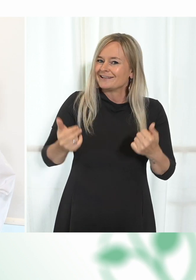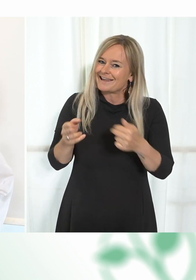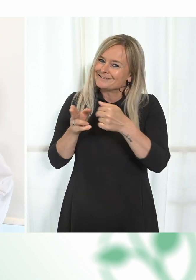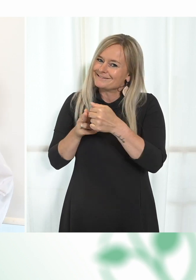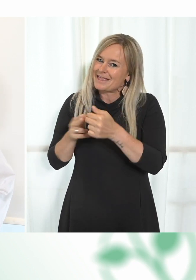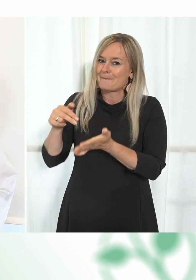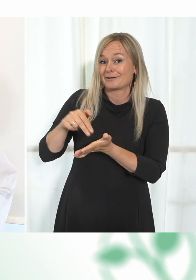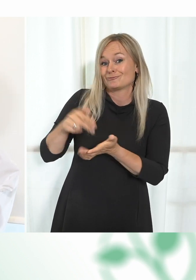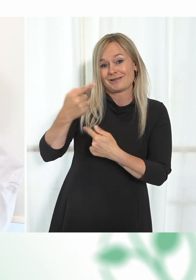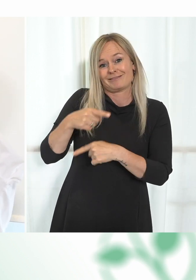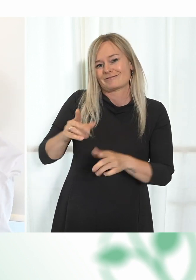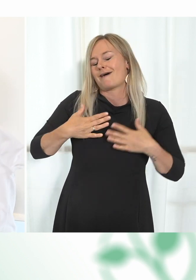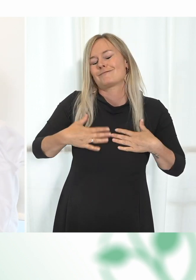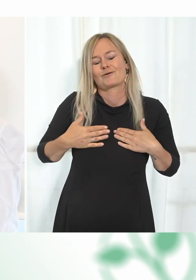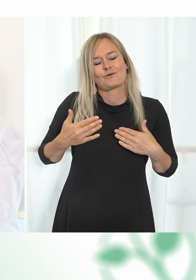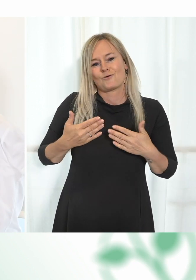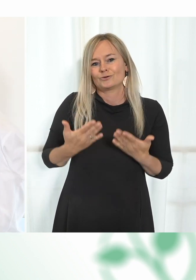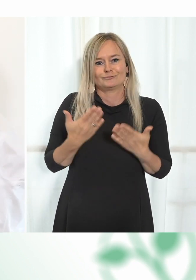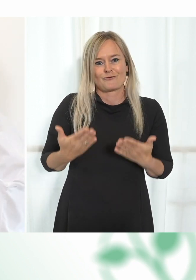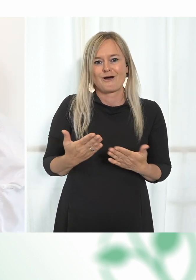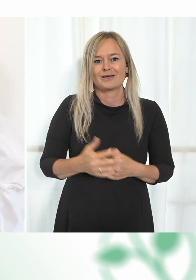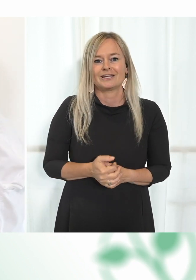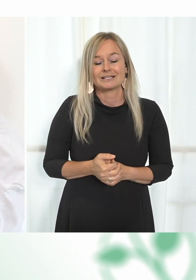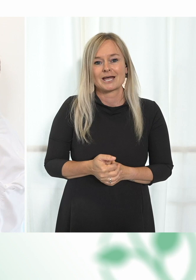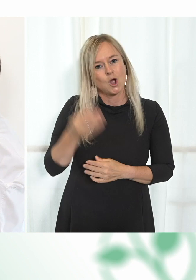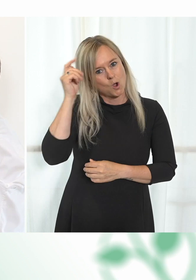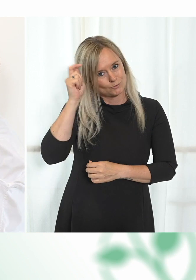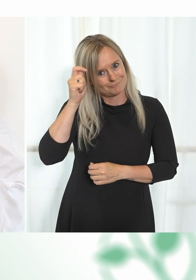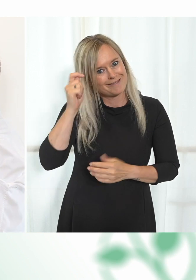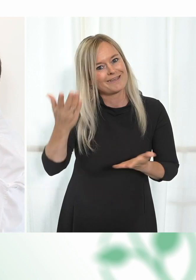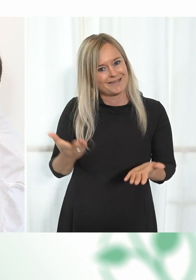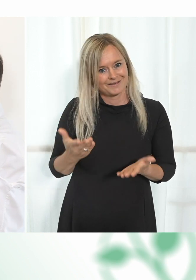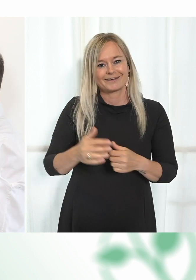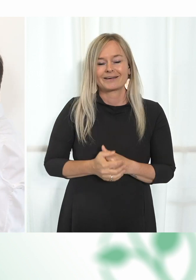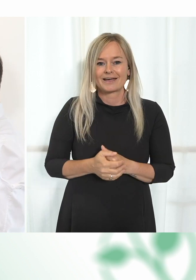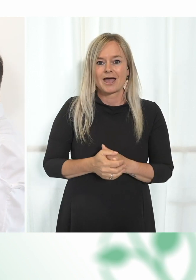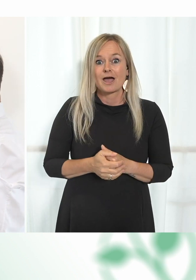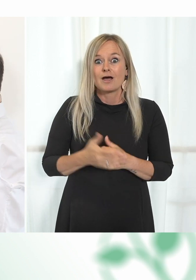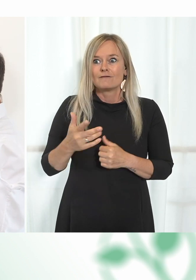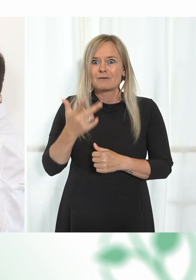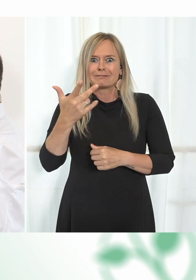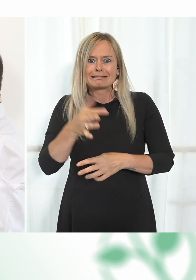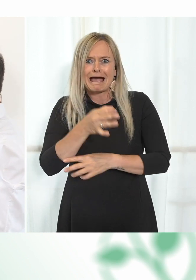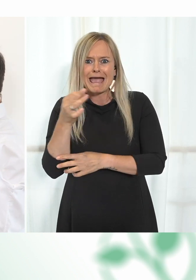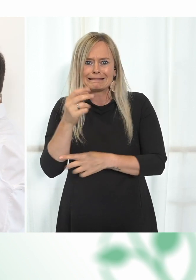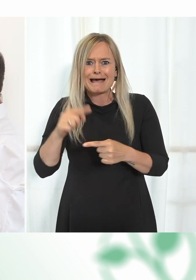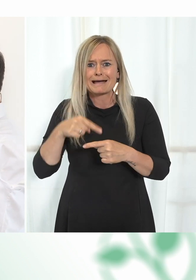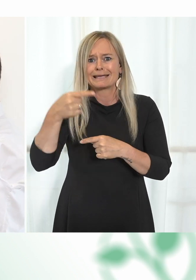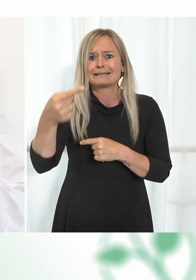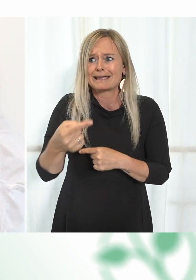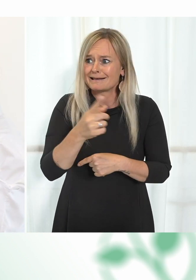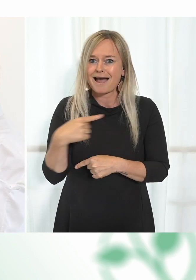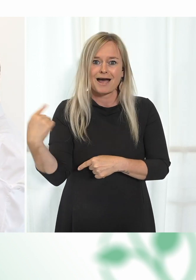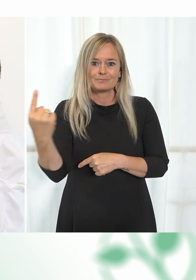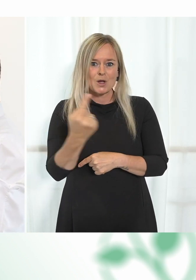das wirklich eine große Freude und Ehre. Und vor allem, dass er drei Tage danach an uns denkt und mit